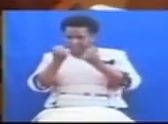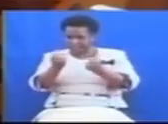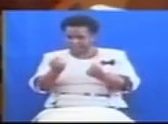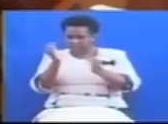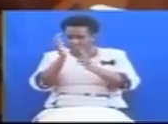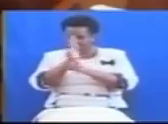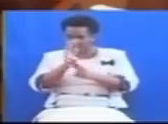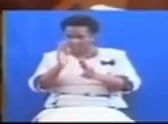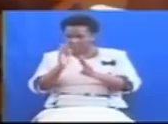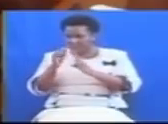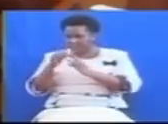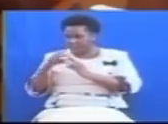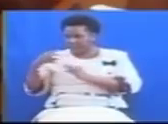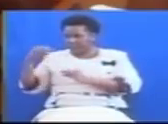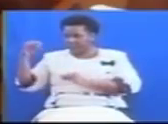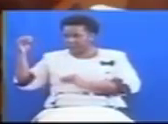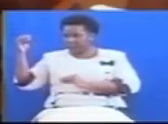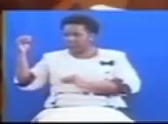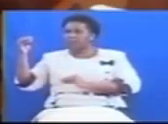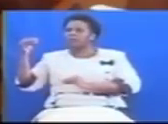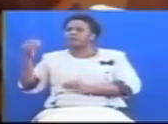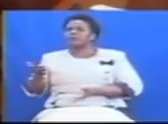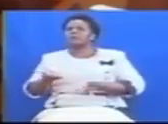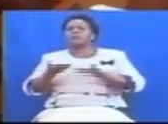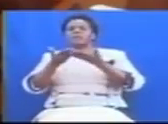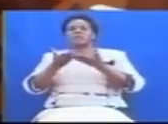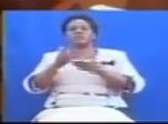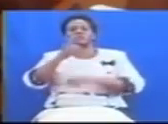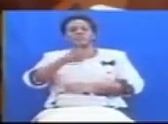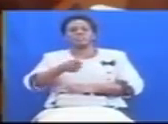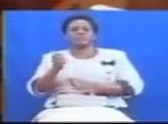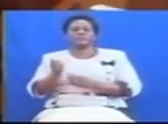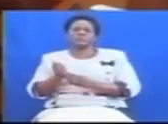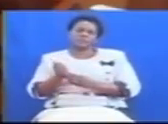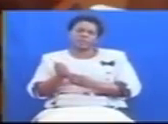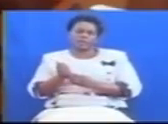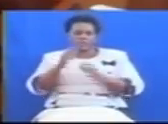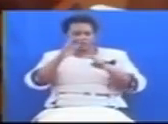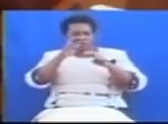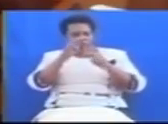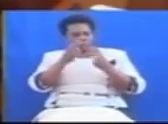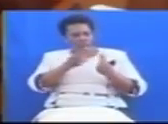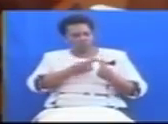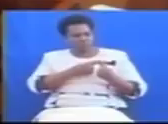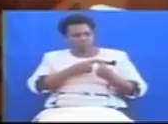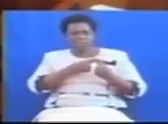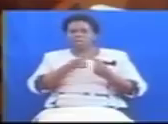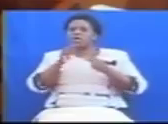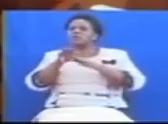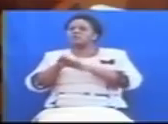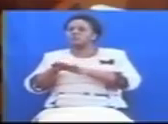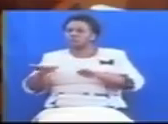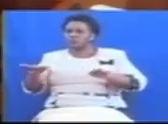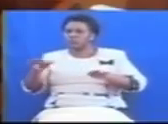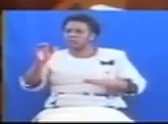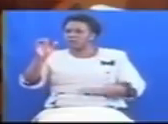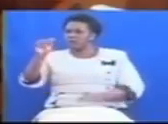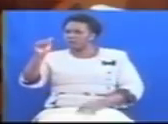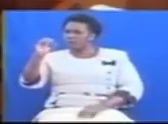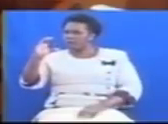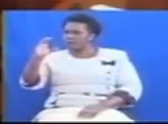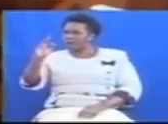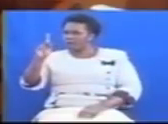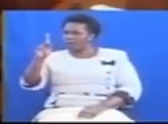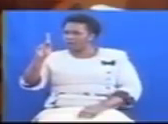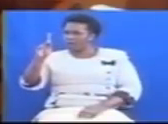anatoka nje ya ukumbi huu kuacha shughuli ziendelee. Dr. Tulia Ackson, naibu speaker, anakwenda kwenye kiti chake